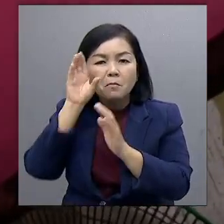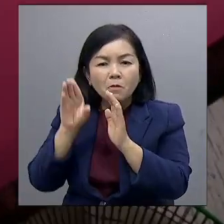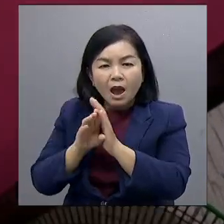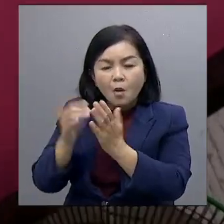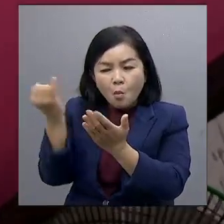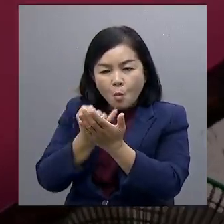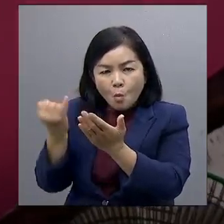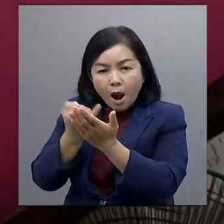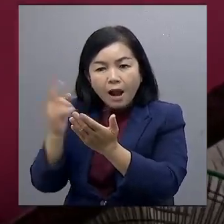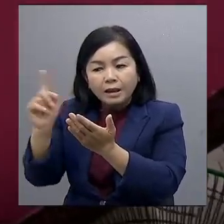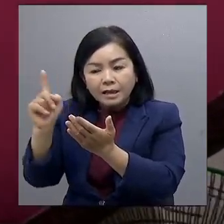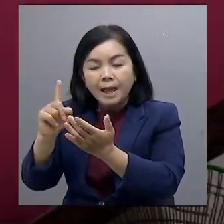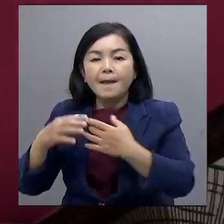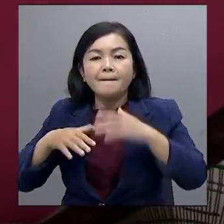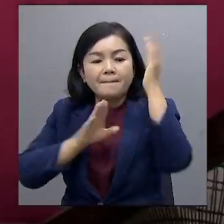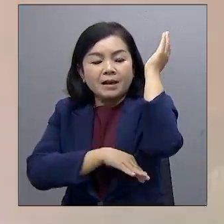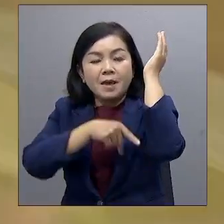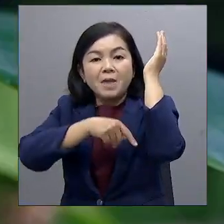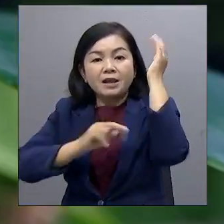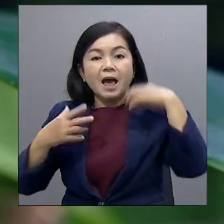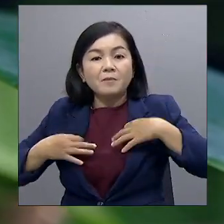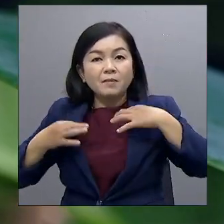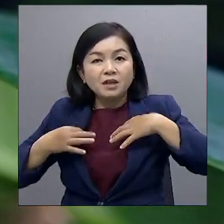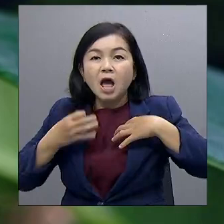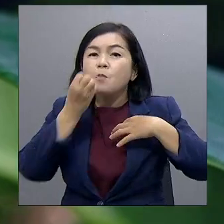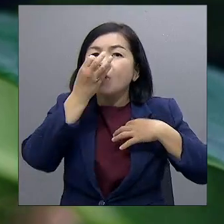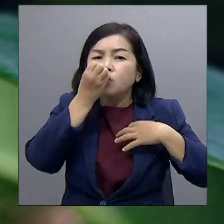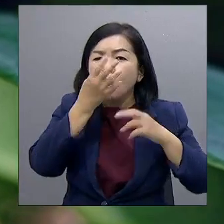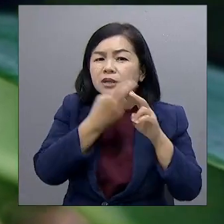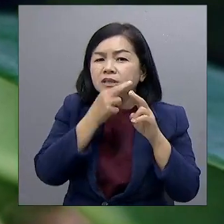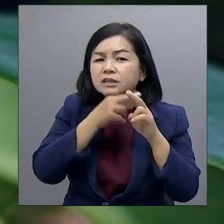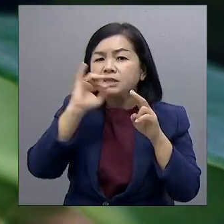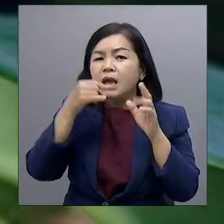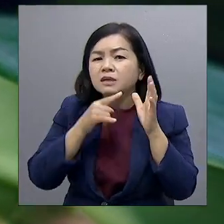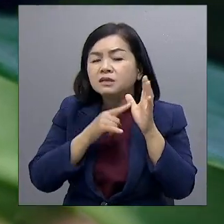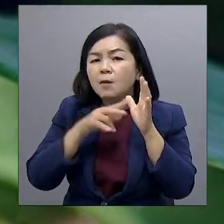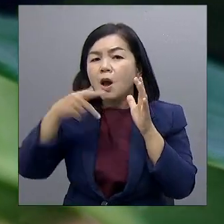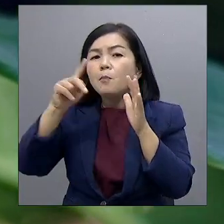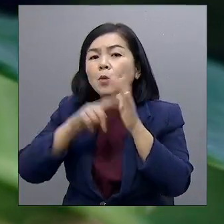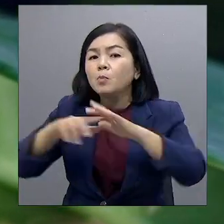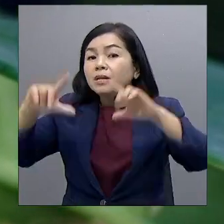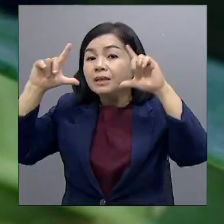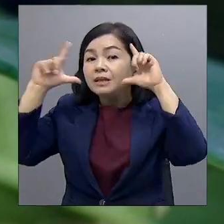ของจังหวัดพังงาเข้ามาอยู่ใน 1ตัวเสื้อนะคะก็คือดอกจำปูนดอกจำปูนเป็นดอกไม้ประจำจังหวัดพังงาซึ่งจะมี 3